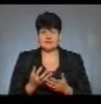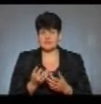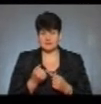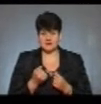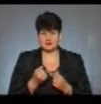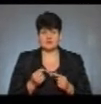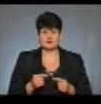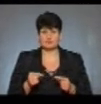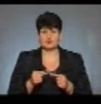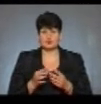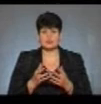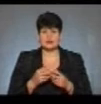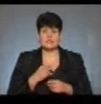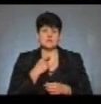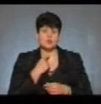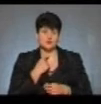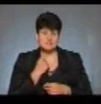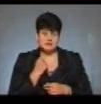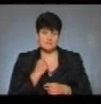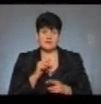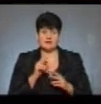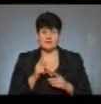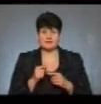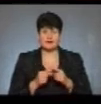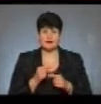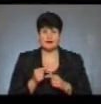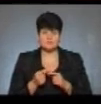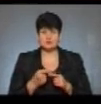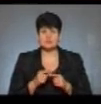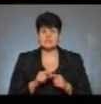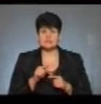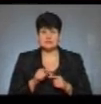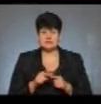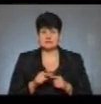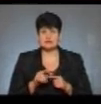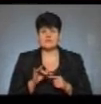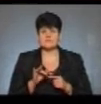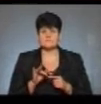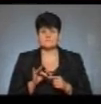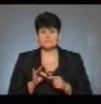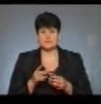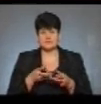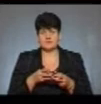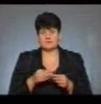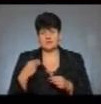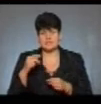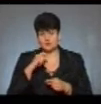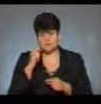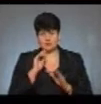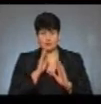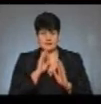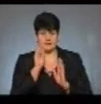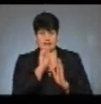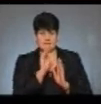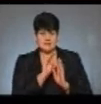відповідну кількість голосів, і як наслідок на це відреагував президент України Володимир Зеленський у Фейсбуці. Він